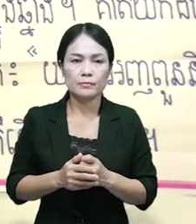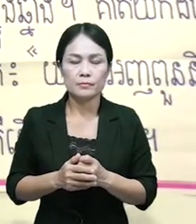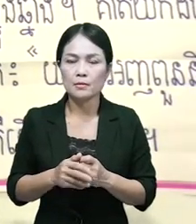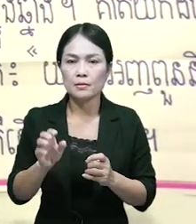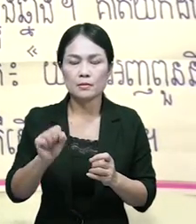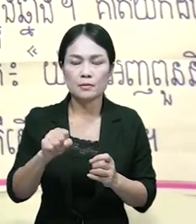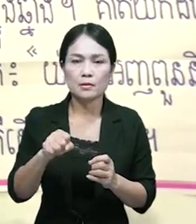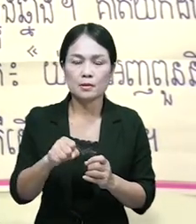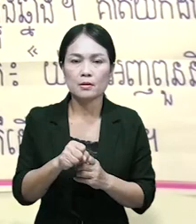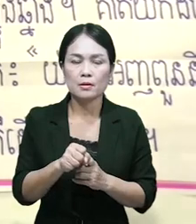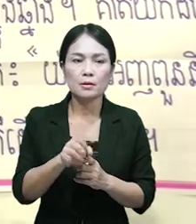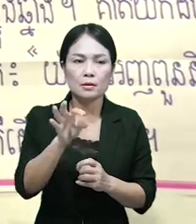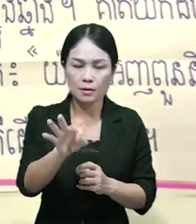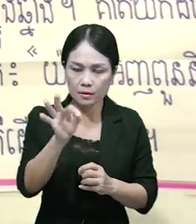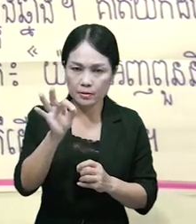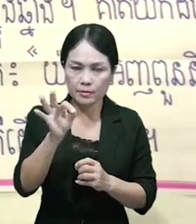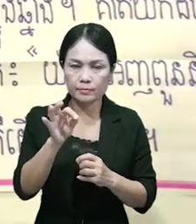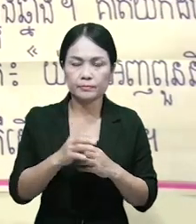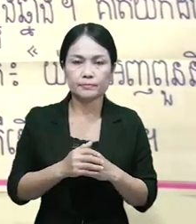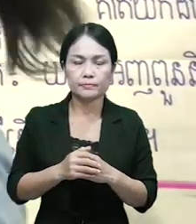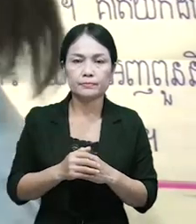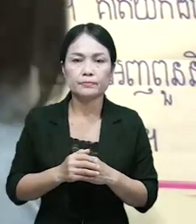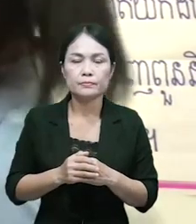ចារក